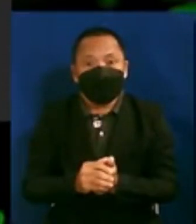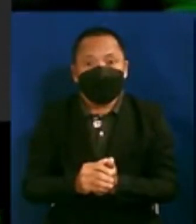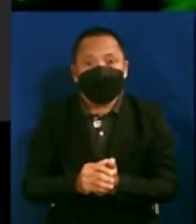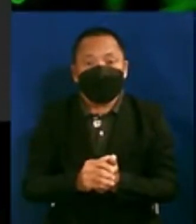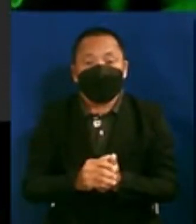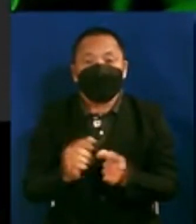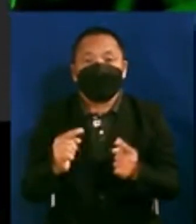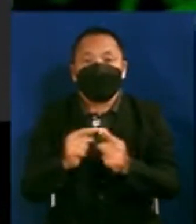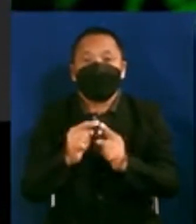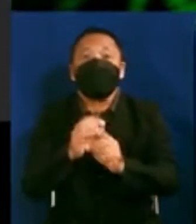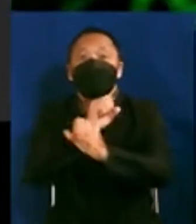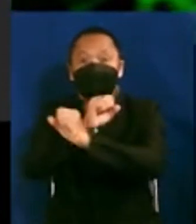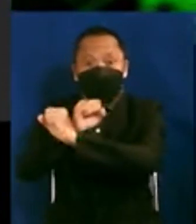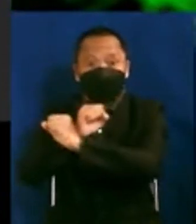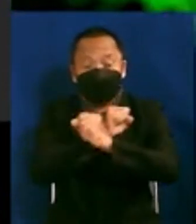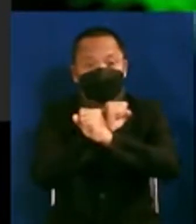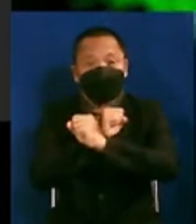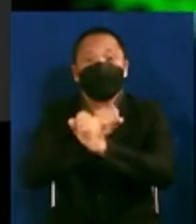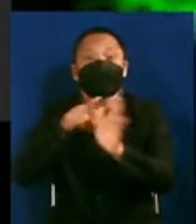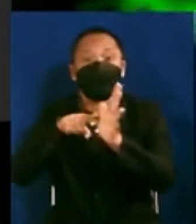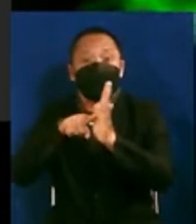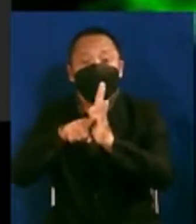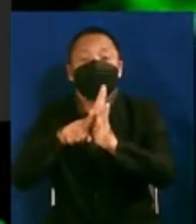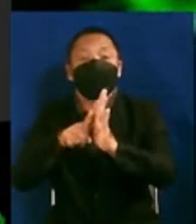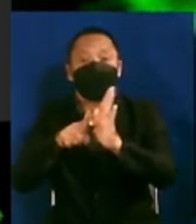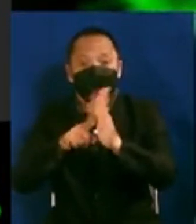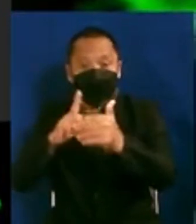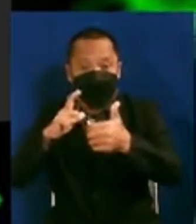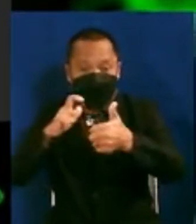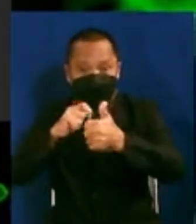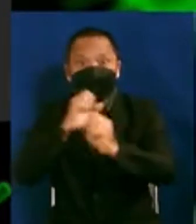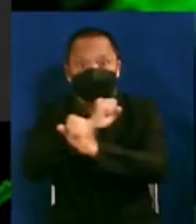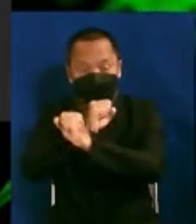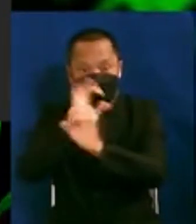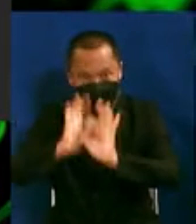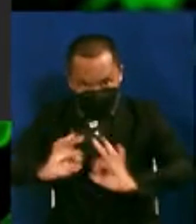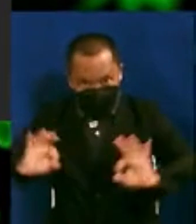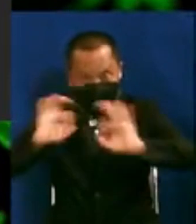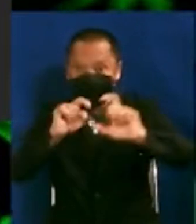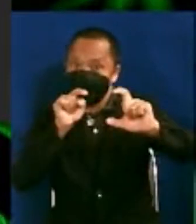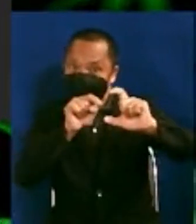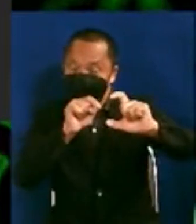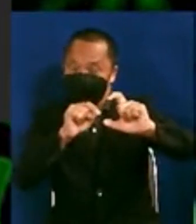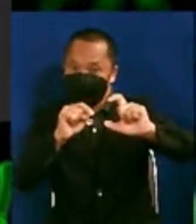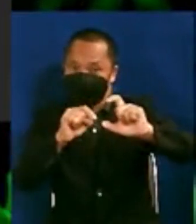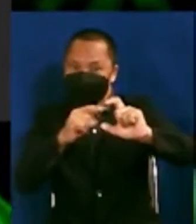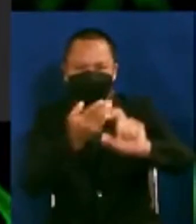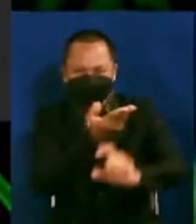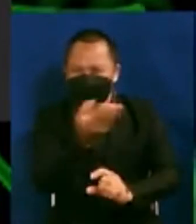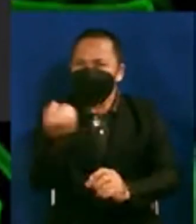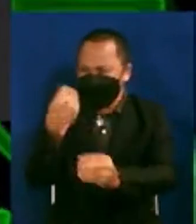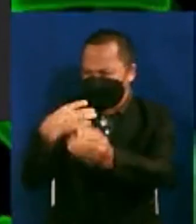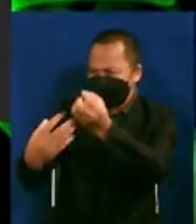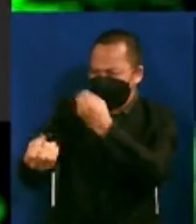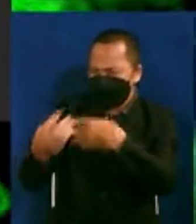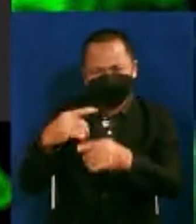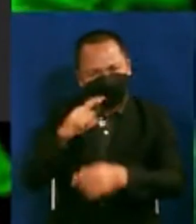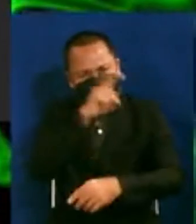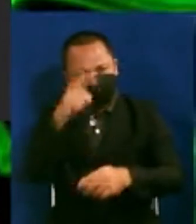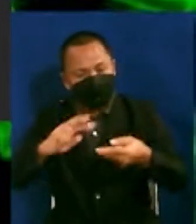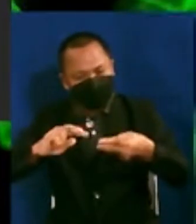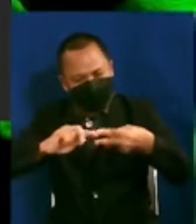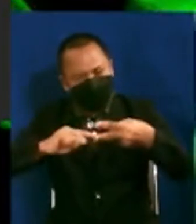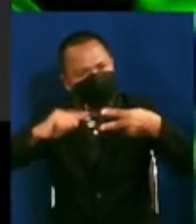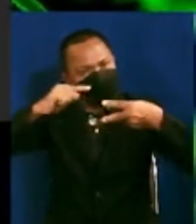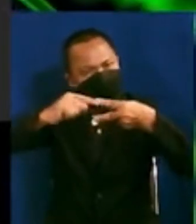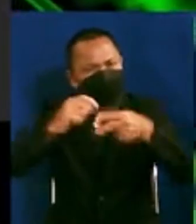เรื่องของความปลอดภัยของวัคซีนเนี่ยต้องมาก่อนนะครับการหลายคนจะพูดเลยบอกว่าเอ๊ะแบบนี้เราสลับ